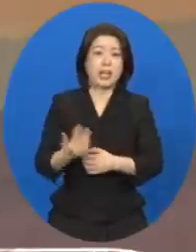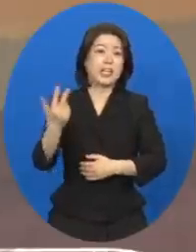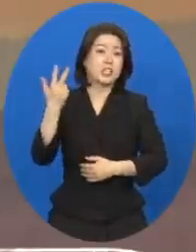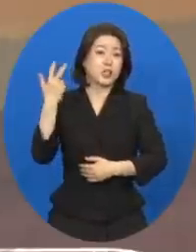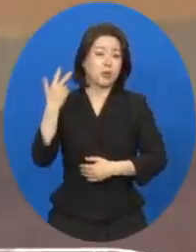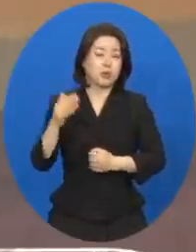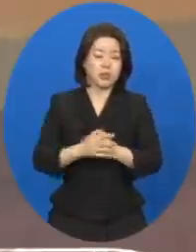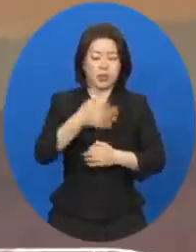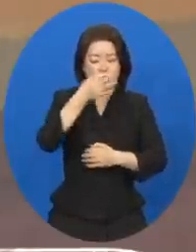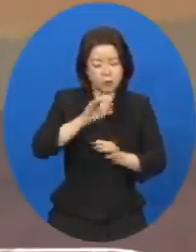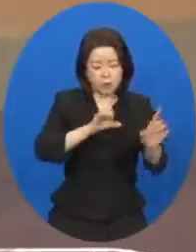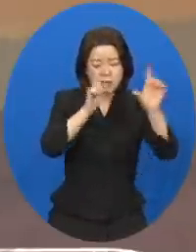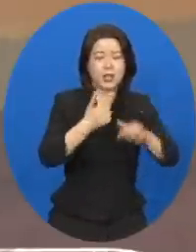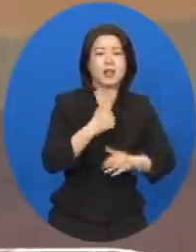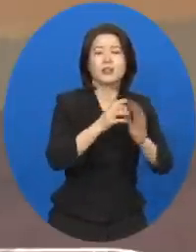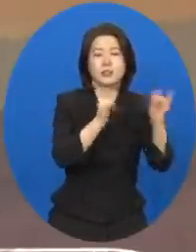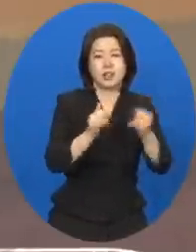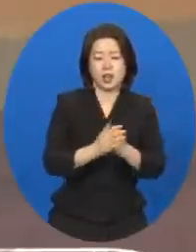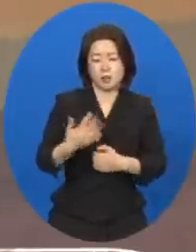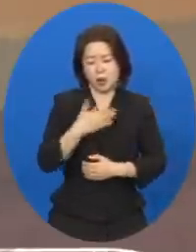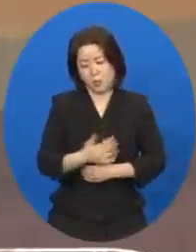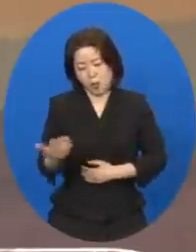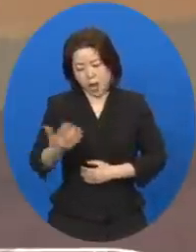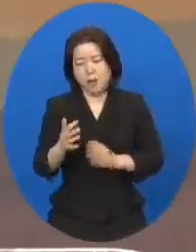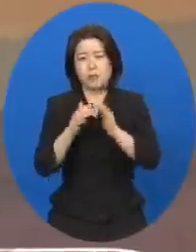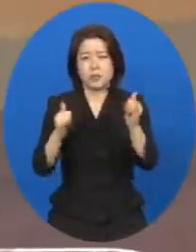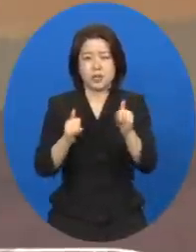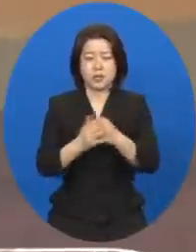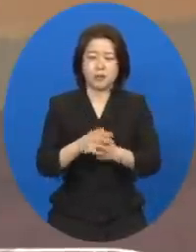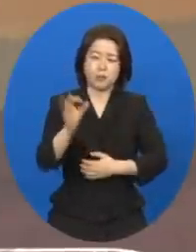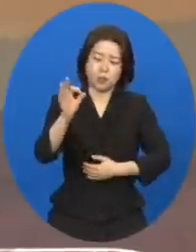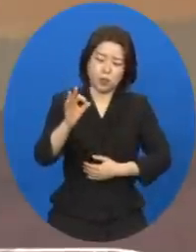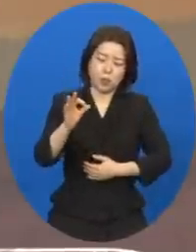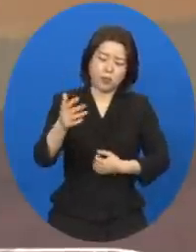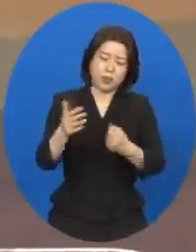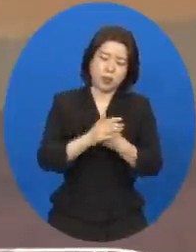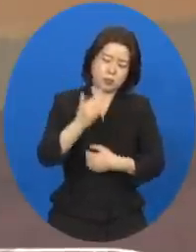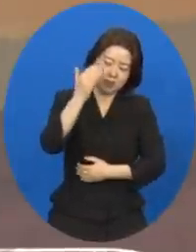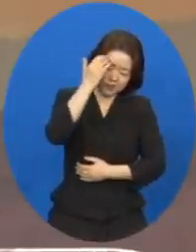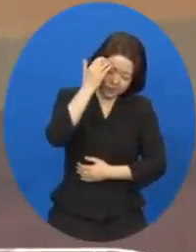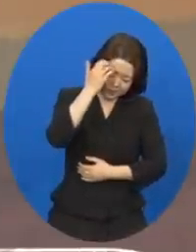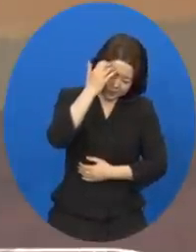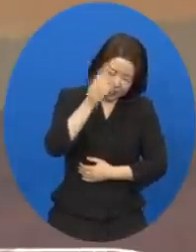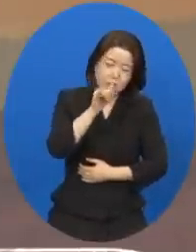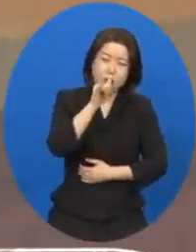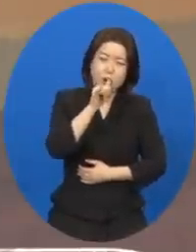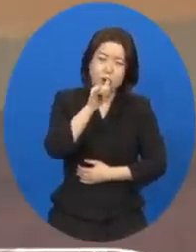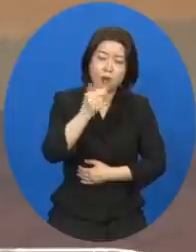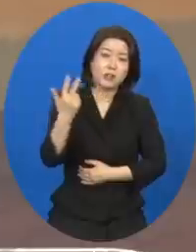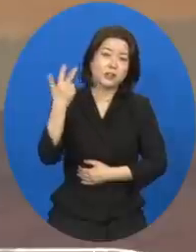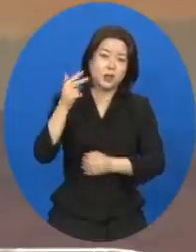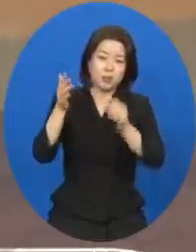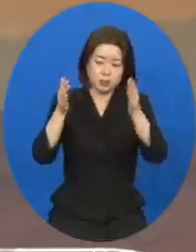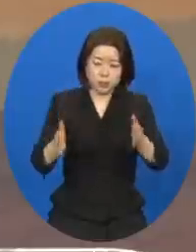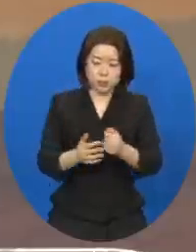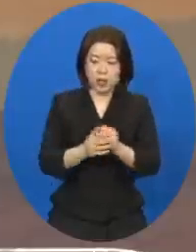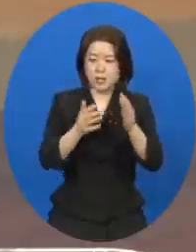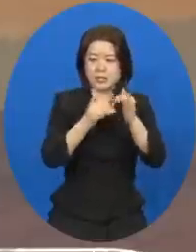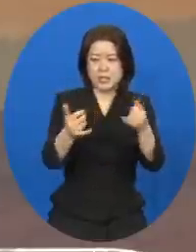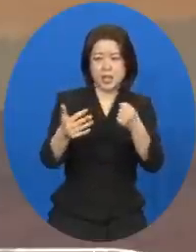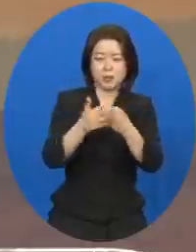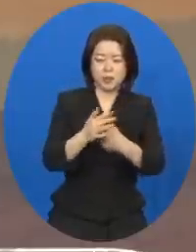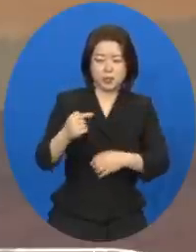아팠던 사람, 돈 문제 때문에 너무 시달림을 당했던 사람, 지난 주간에 사람 때문에